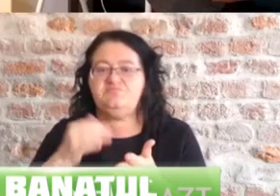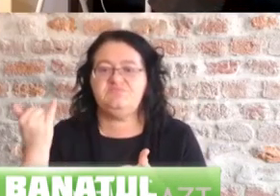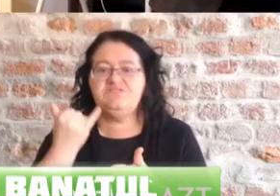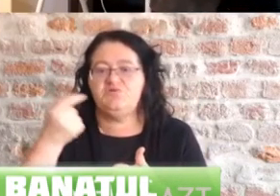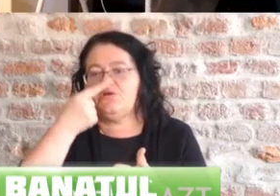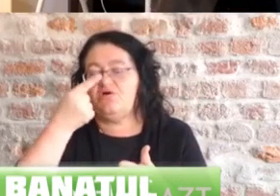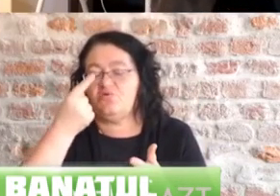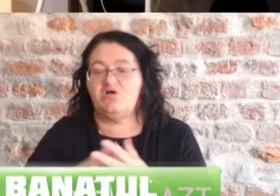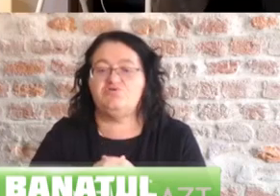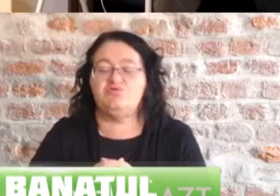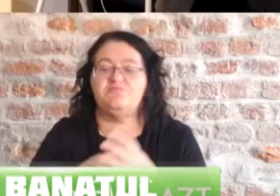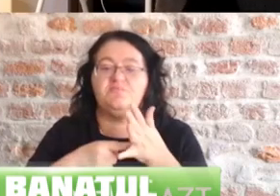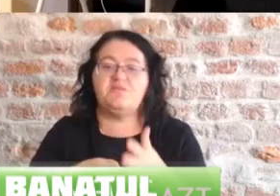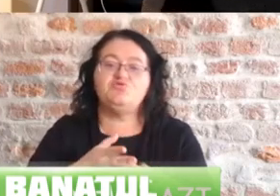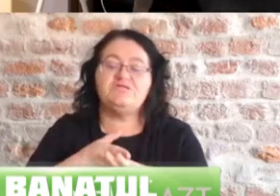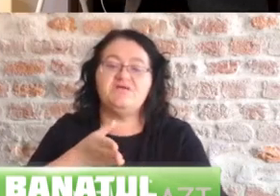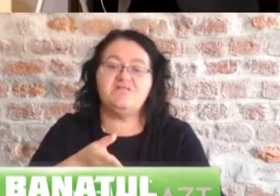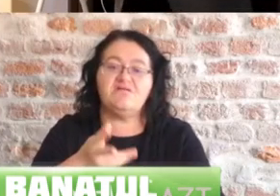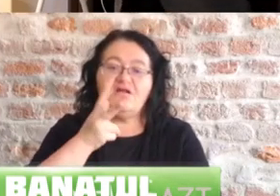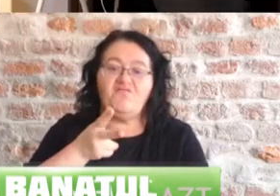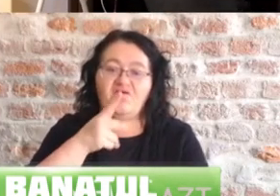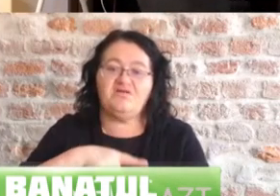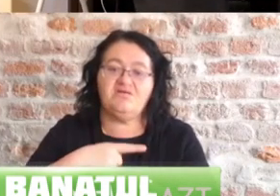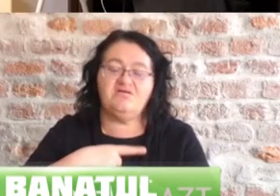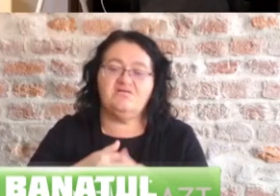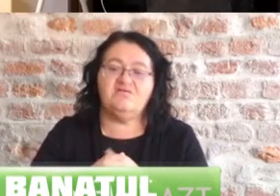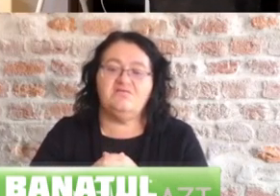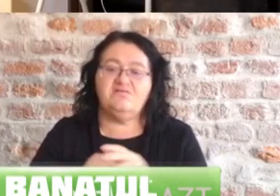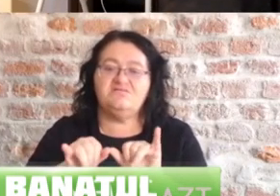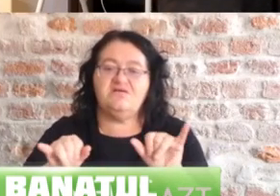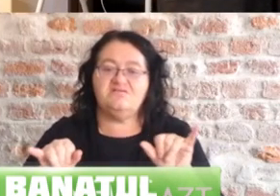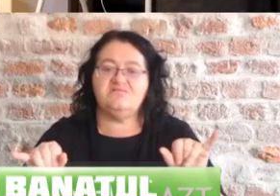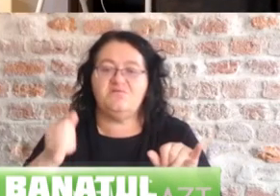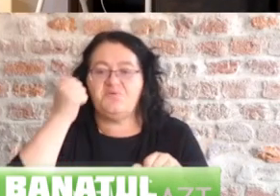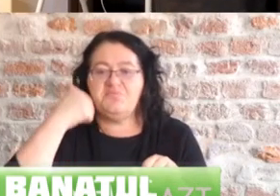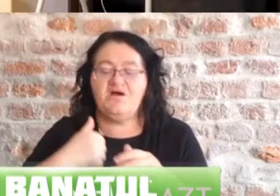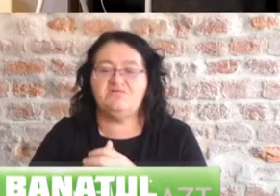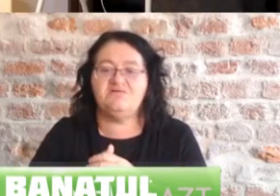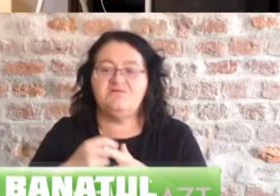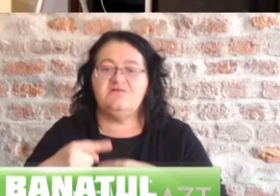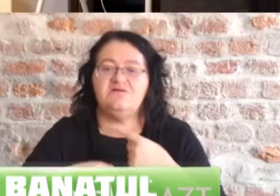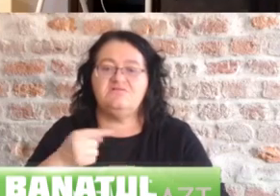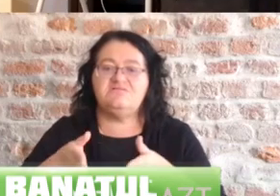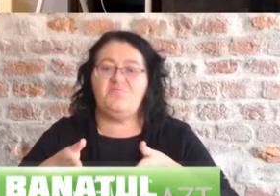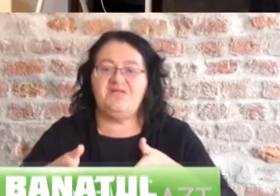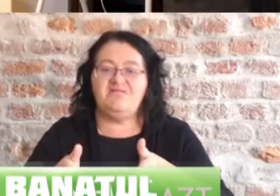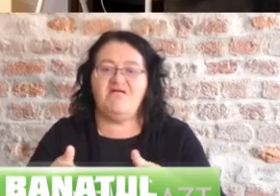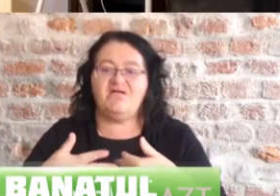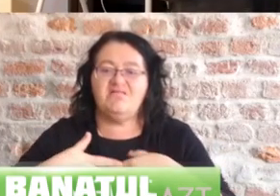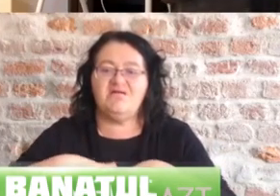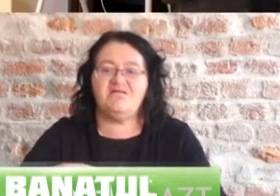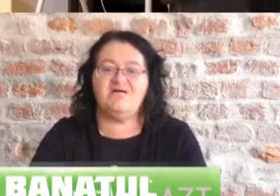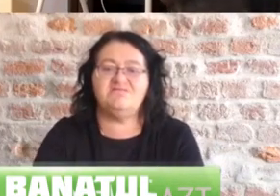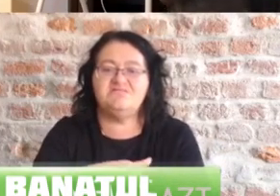al orașului. Această intrare verde este ulterior extinsă prin piață, printr-un sistem liniar care integrează